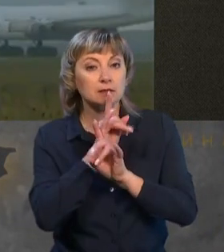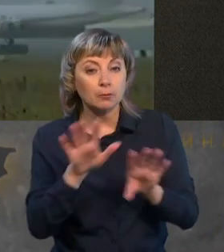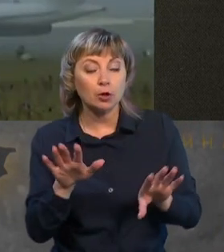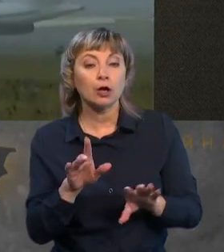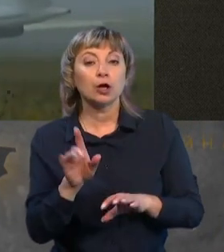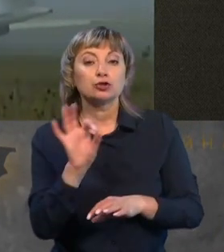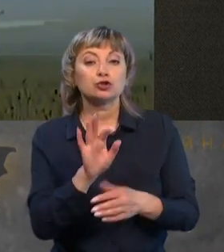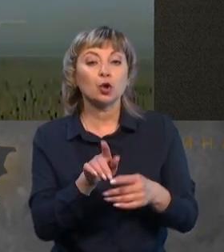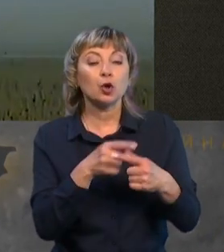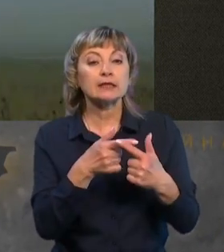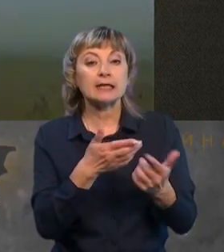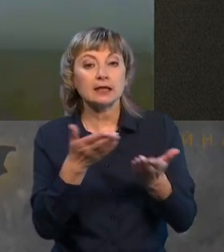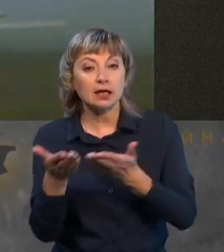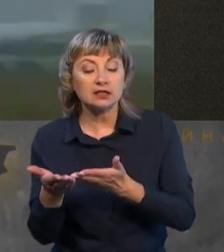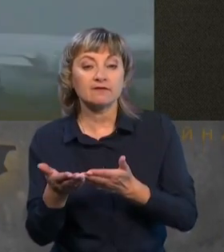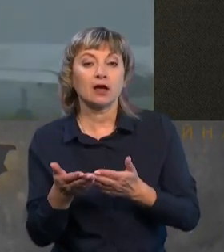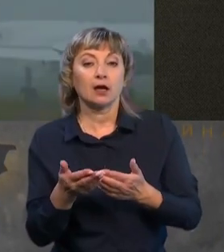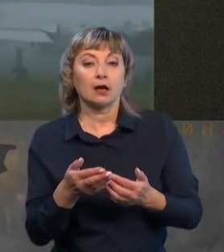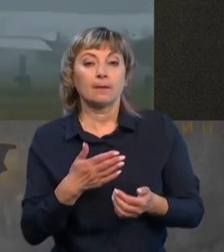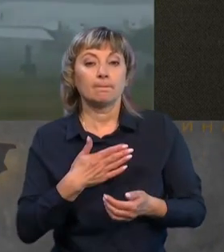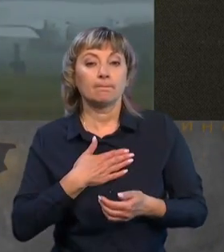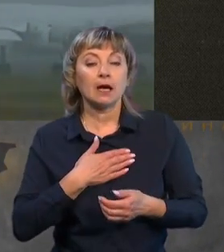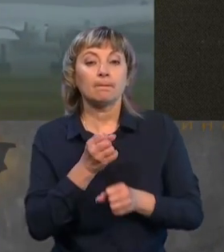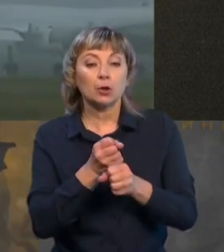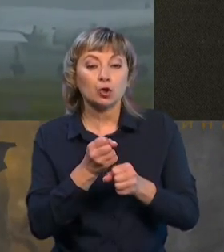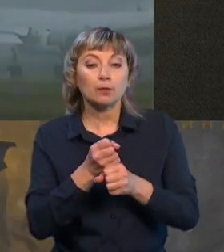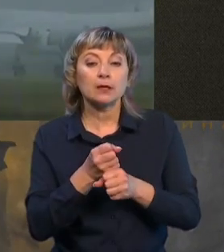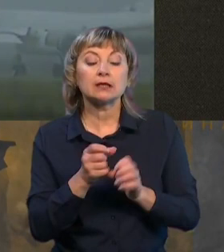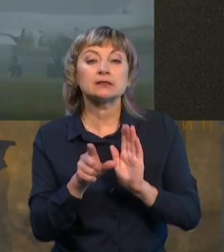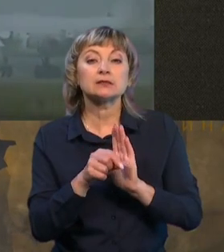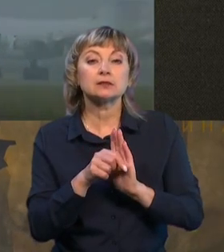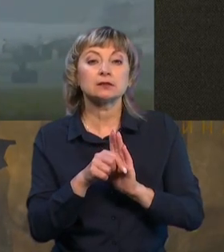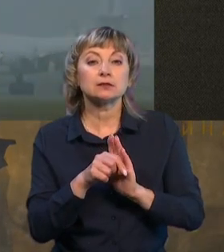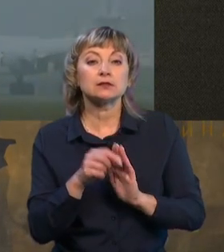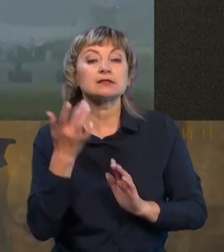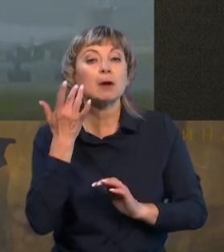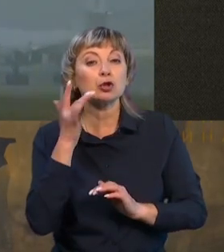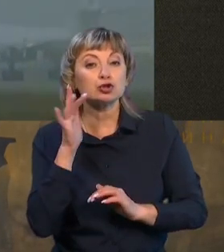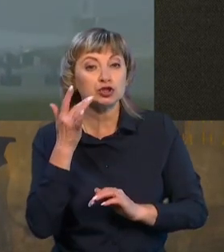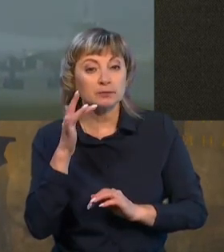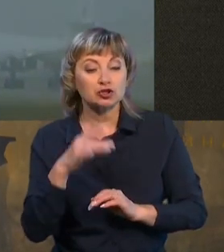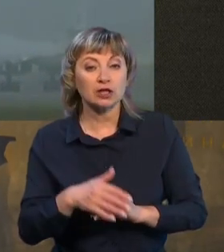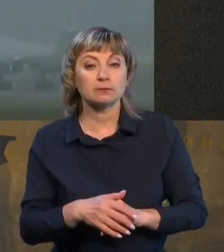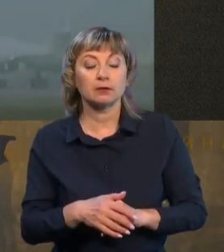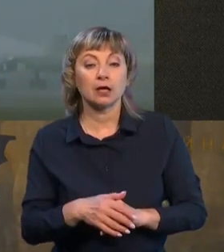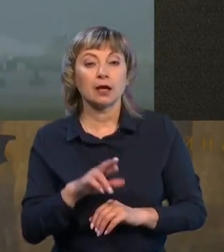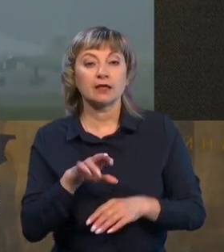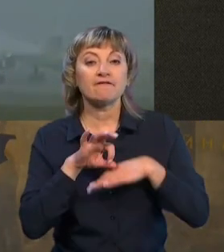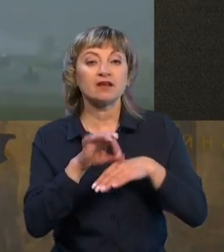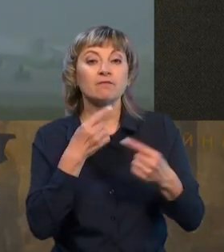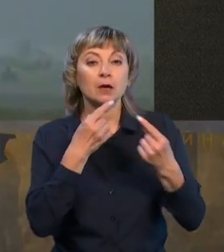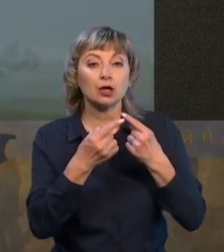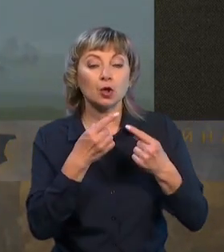дальтернатив альтернативи ми проробили із сполученими штатами Америки я її переговори